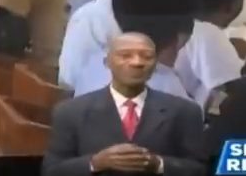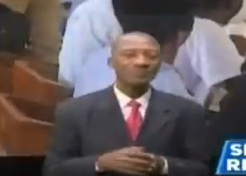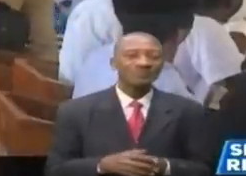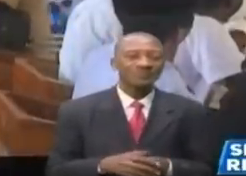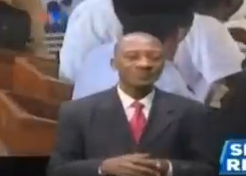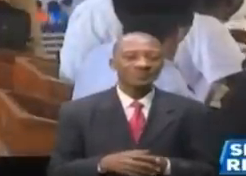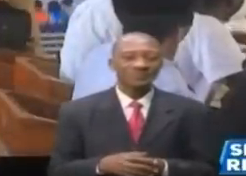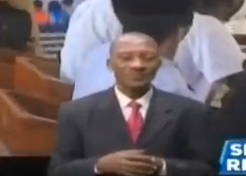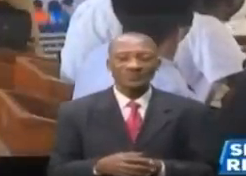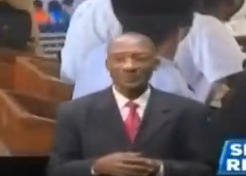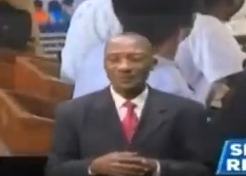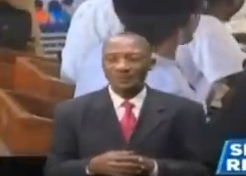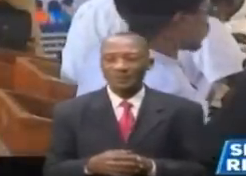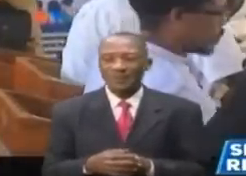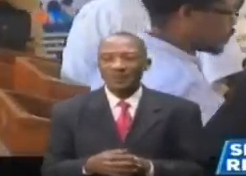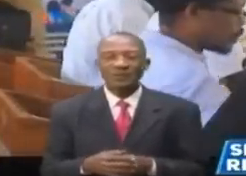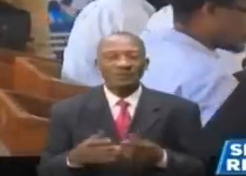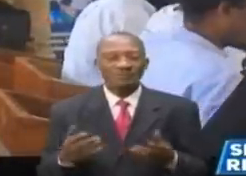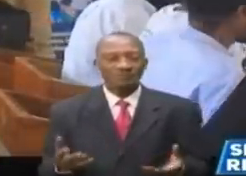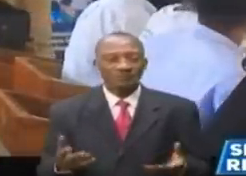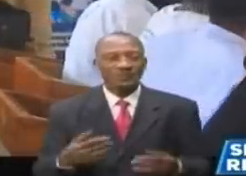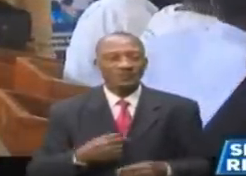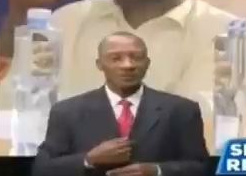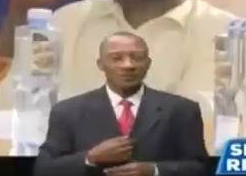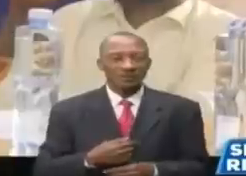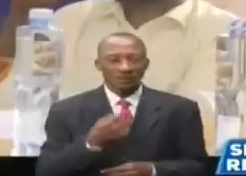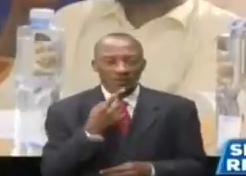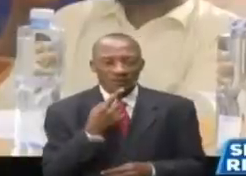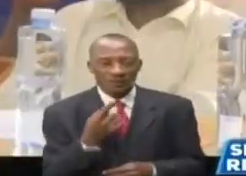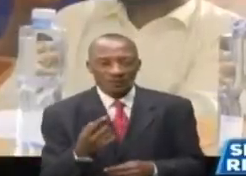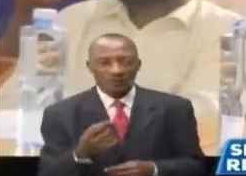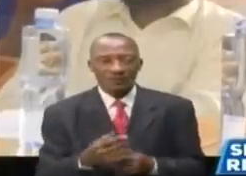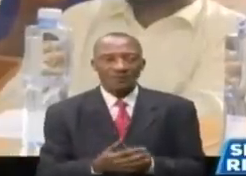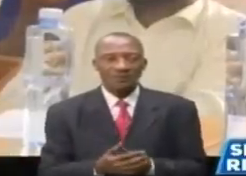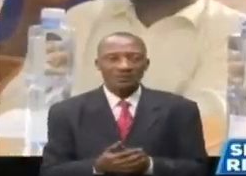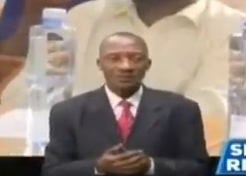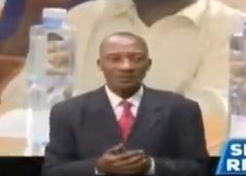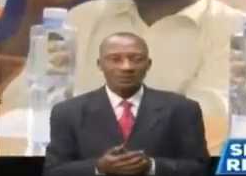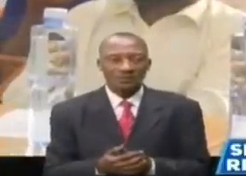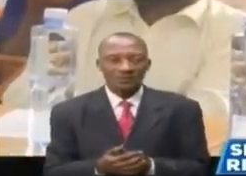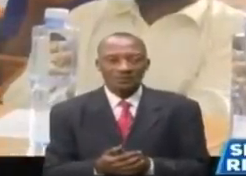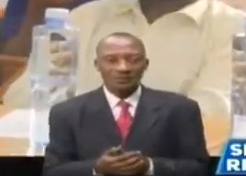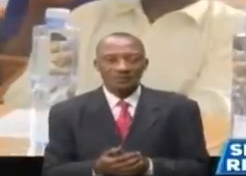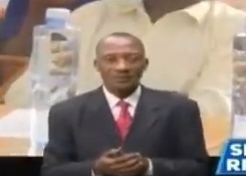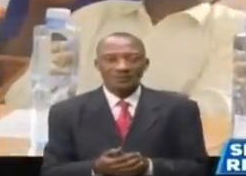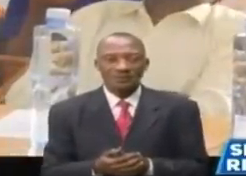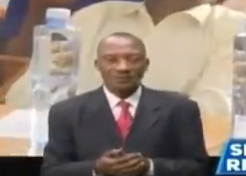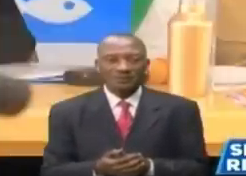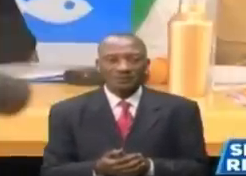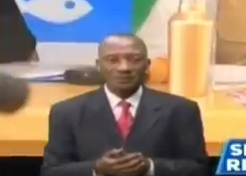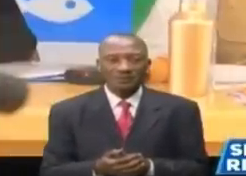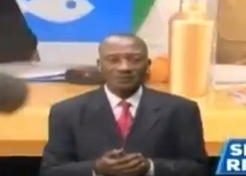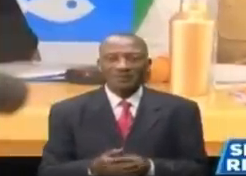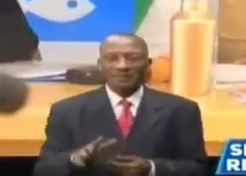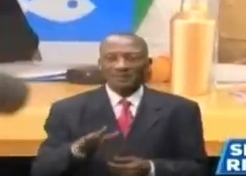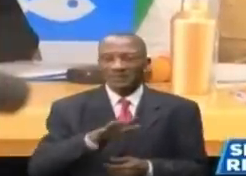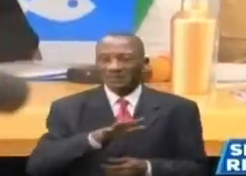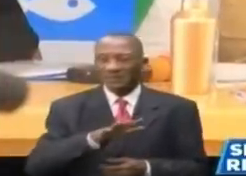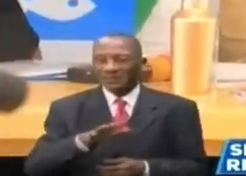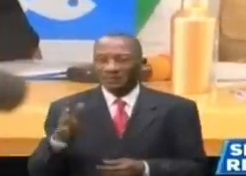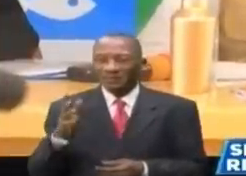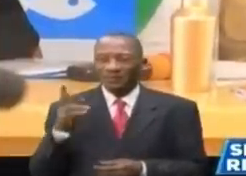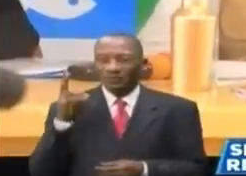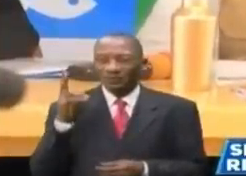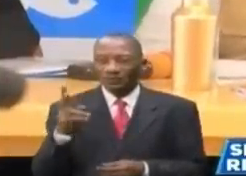en Ituri, a pu éviter 1140 décès maternels et près de 5200 naissances ont été assistées